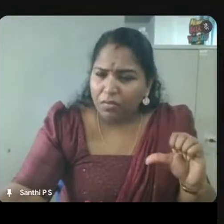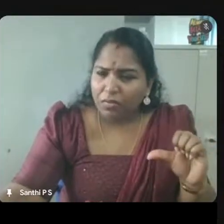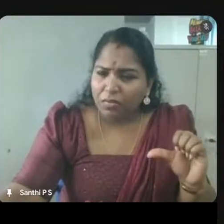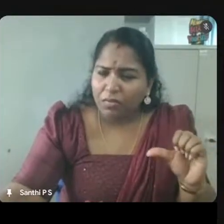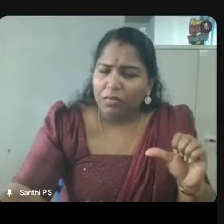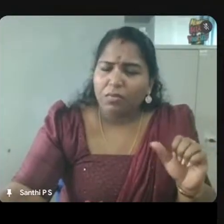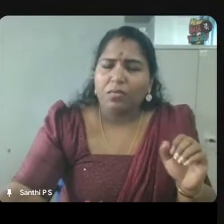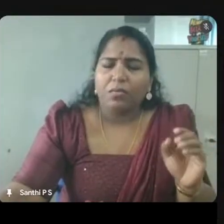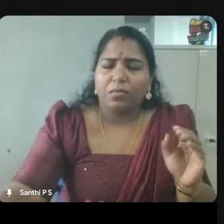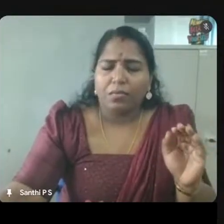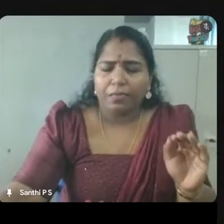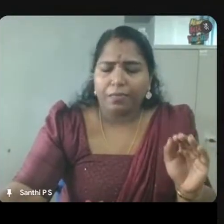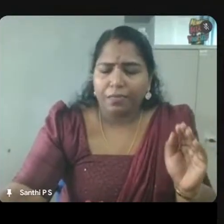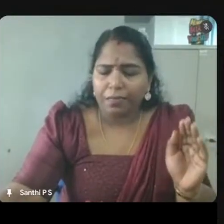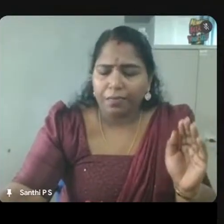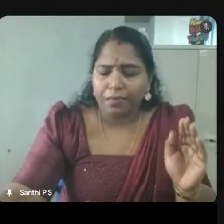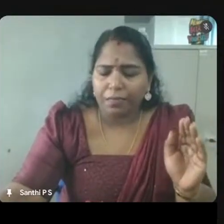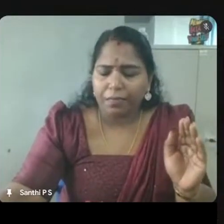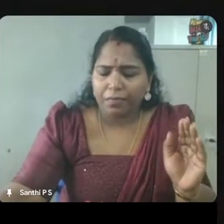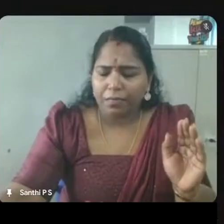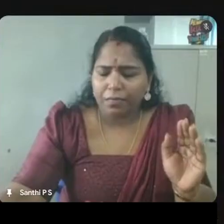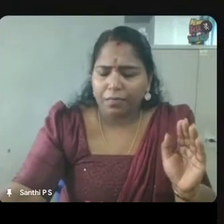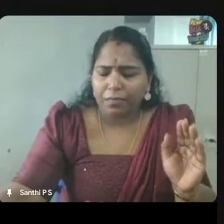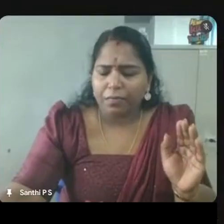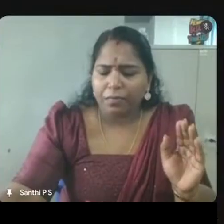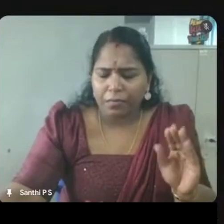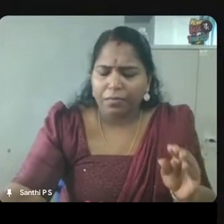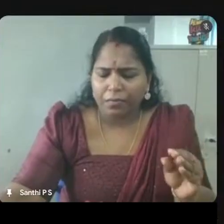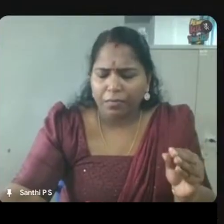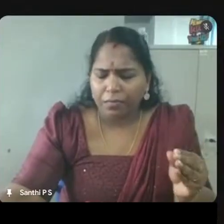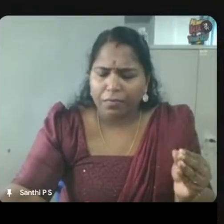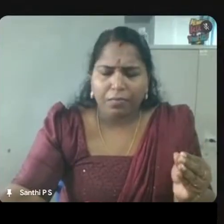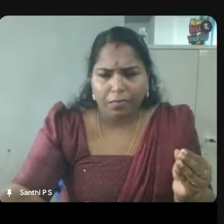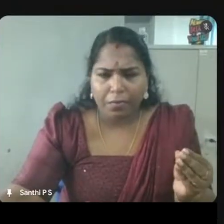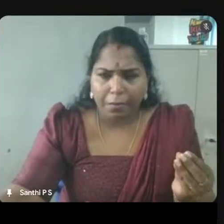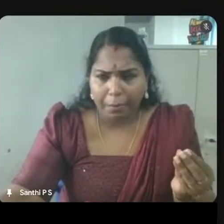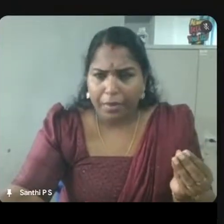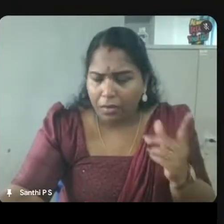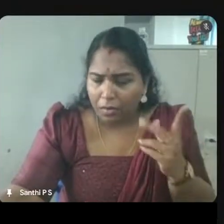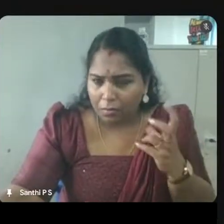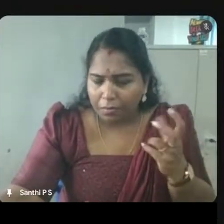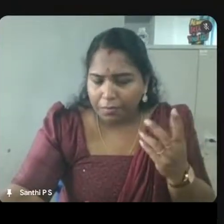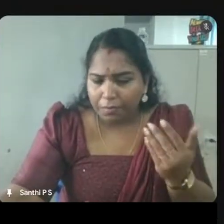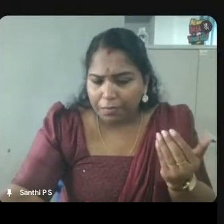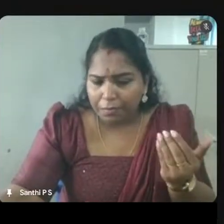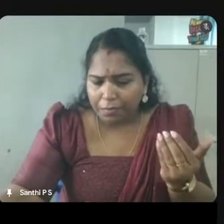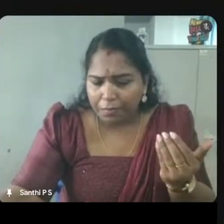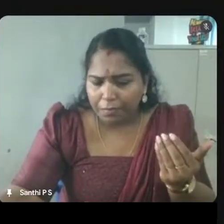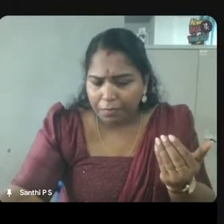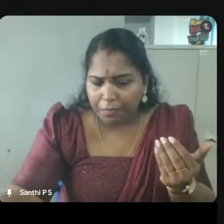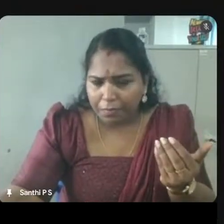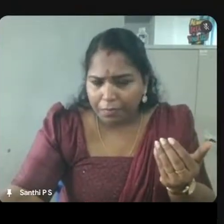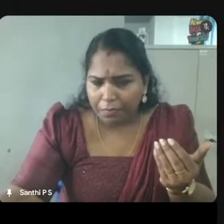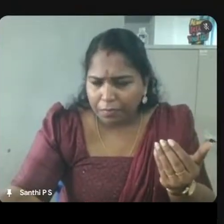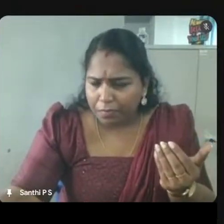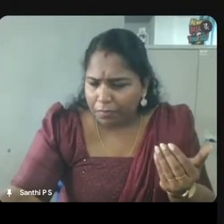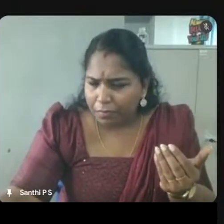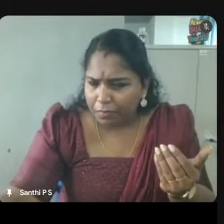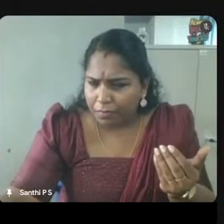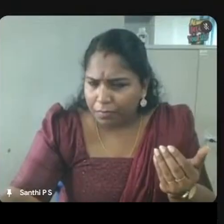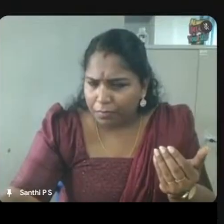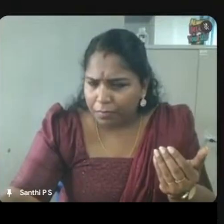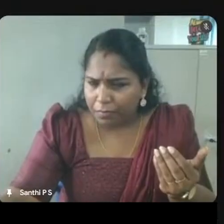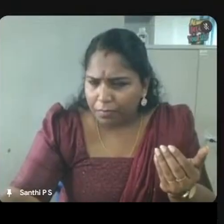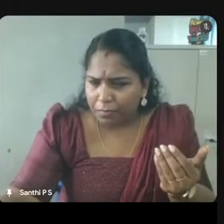ഓ, ഇപ്പൊ കേൾക്കാമോ? ഇപ്പൊ പറയൂ സർ, കേക്കട്ടെ. മാം, പിന്നെ ഞാനൊരു ഡിഫറെന്റ്ലി ആബിൾഡ്